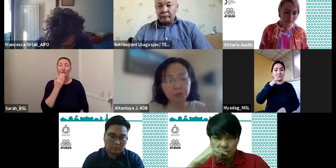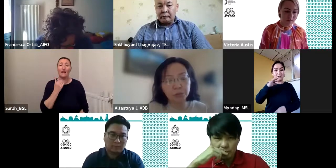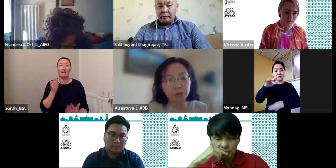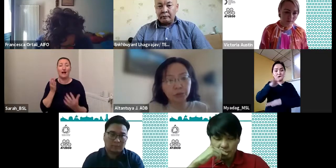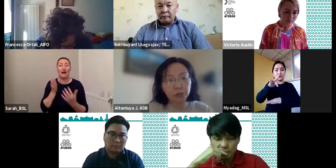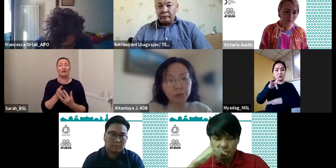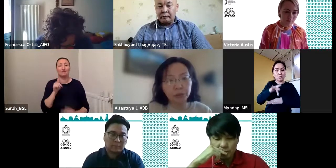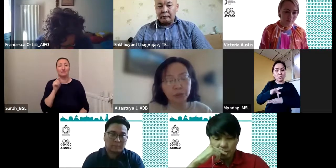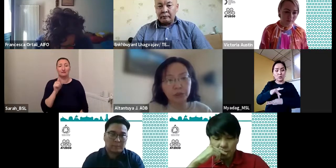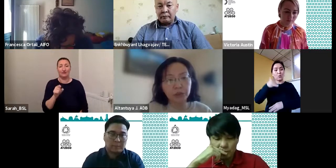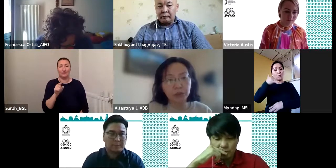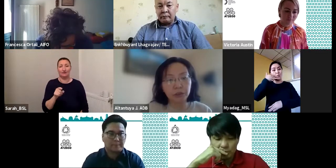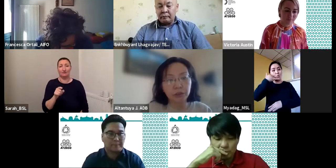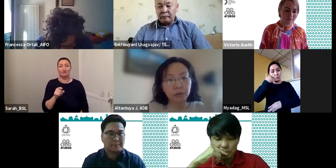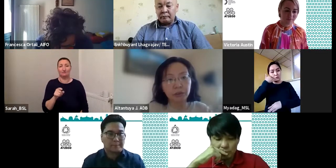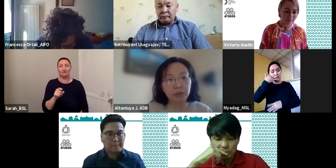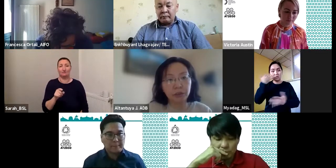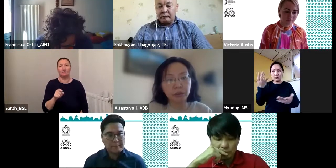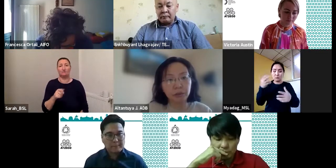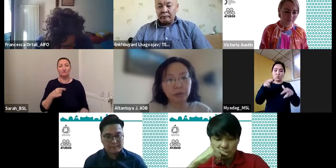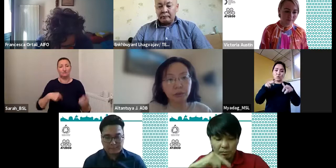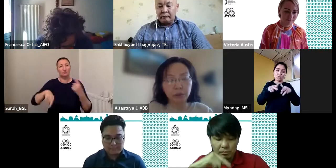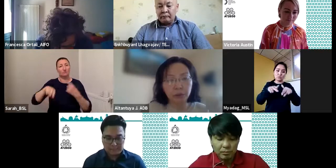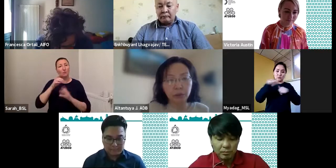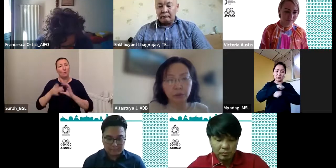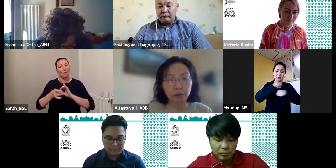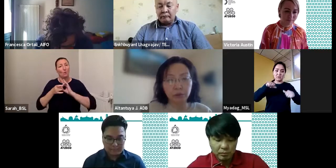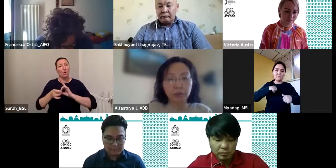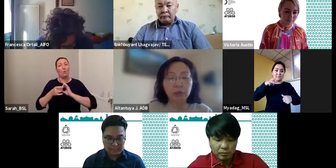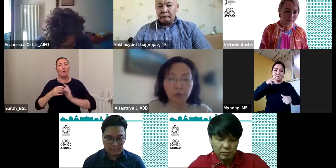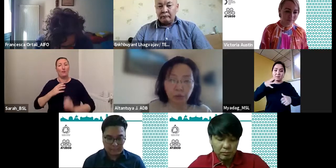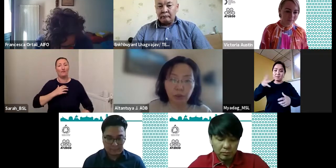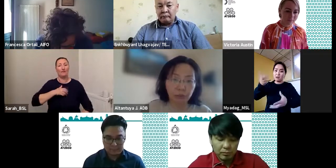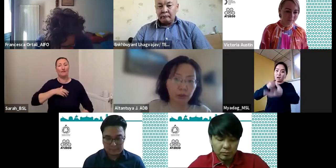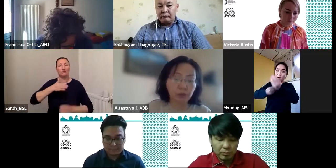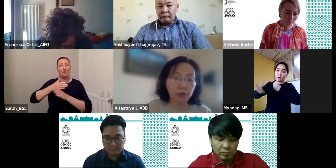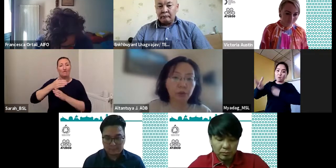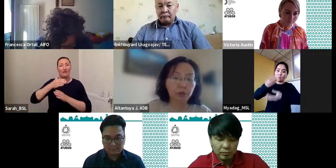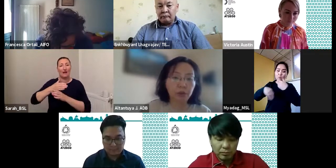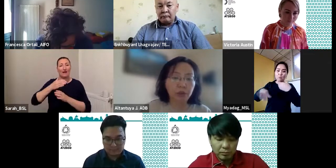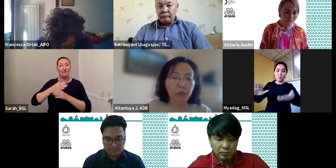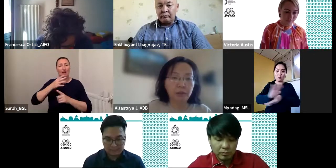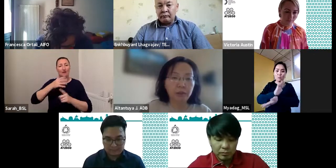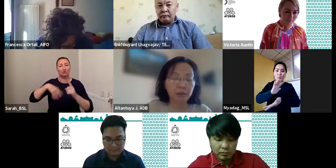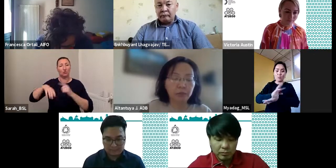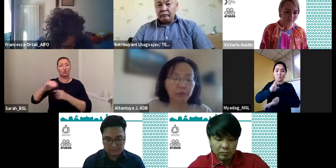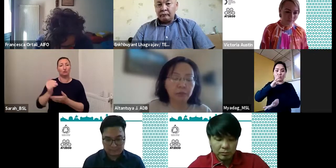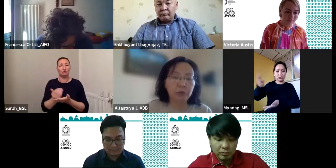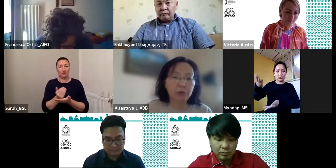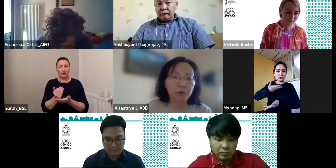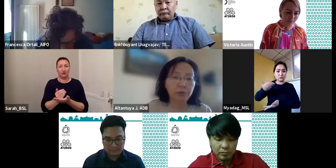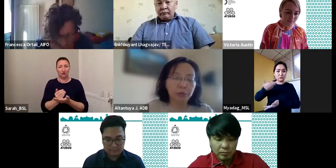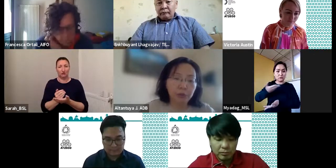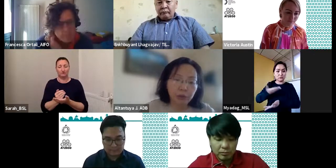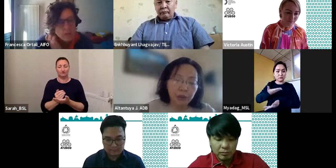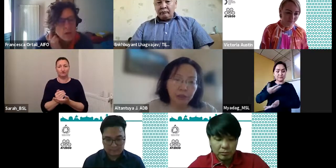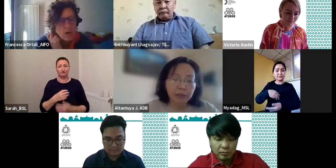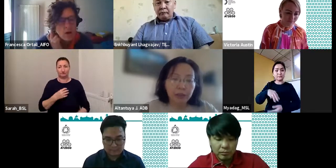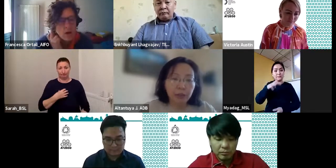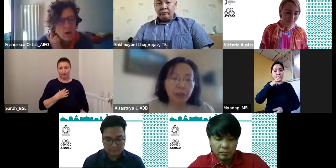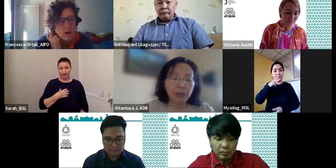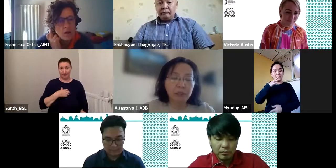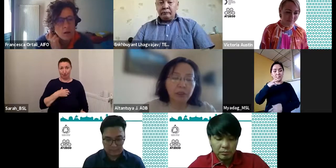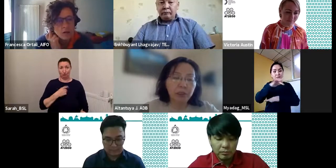утсаар ч юм уу одоо хөгжлийн бэрхшээлтэй иргэд мэдээлэл авахд бол аль болохоор хурдан шуурхай мэдээллүүдийг өгдөг. Тэр мэдээллийн төв маань бол